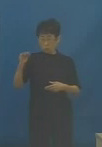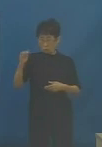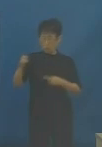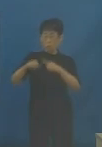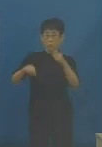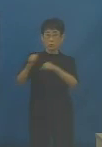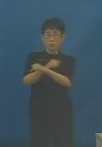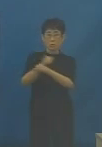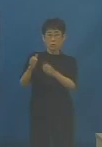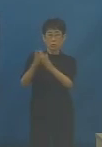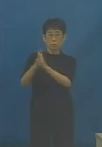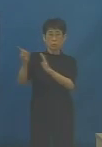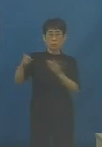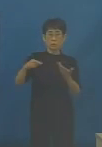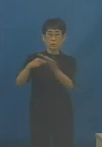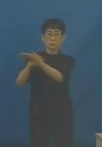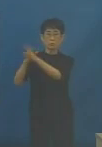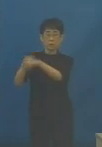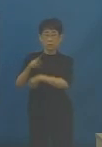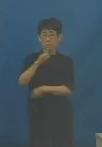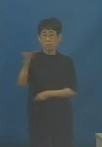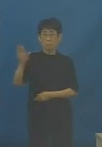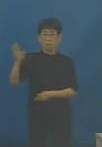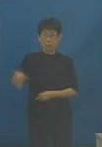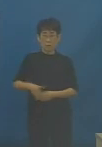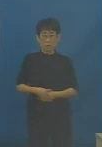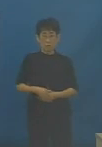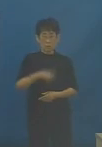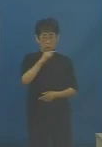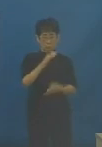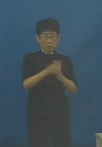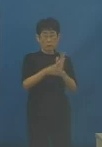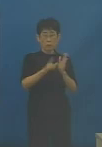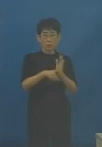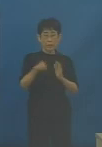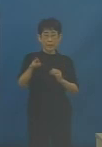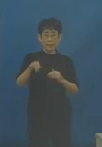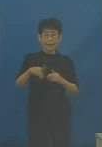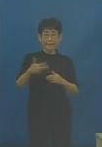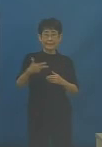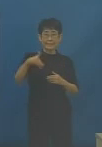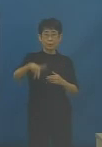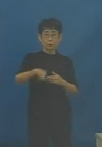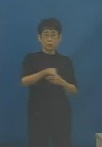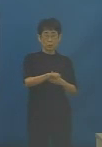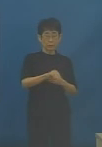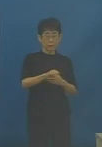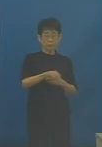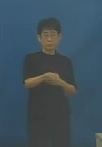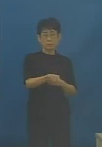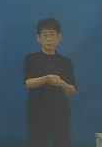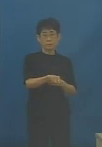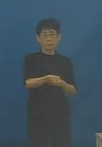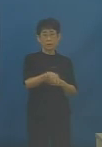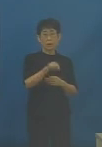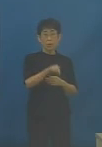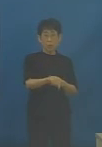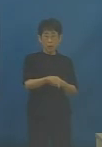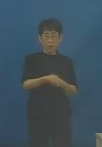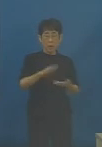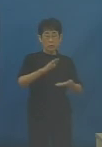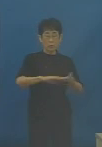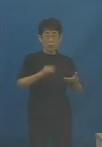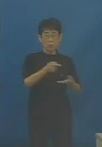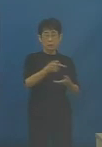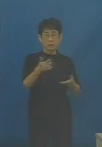あ、いずれにせようちの県は、まあ、ハーシスを使おうということにしました。 でこれについては濃厚接触者